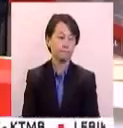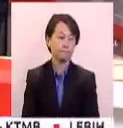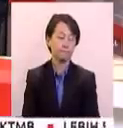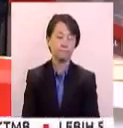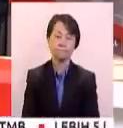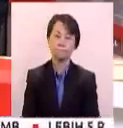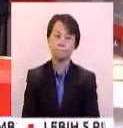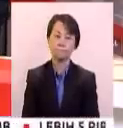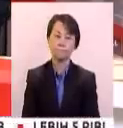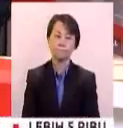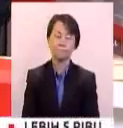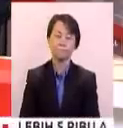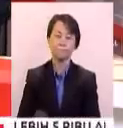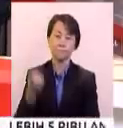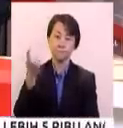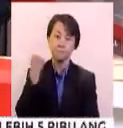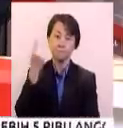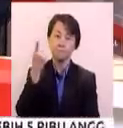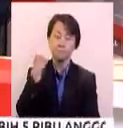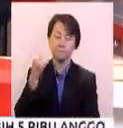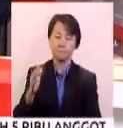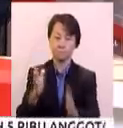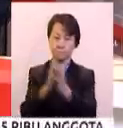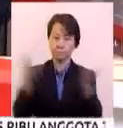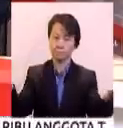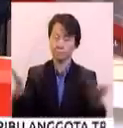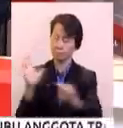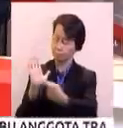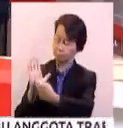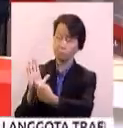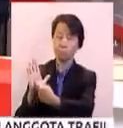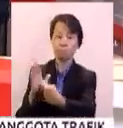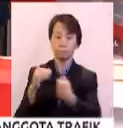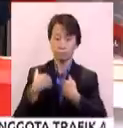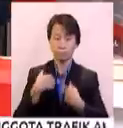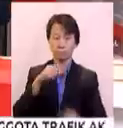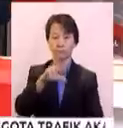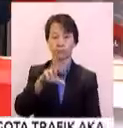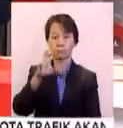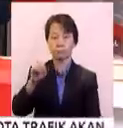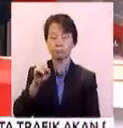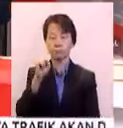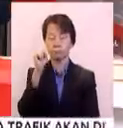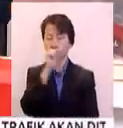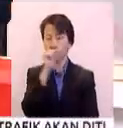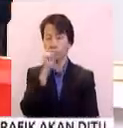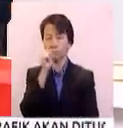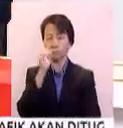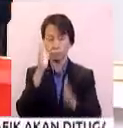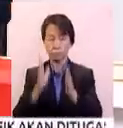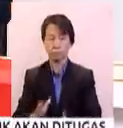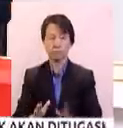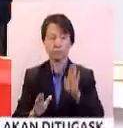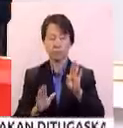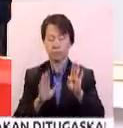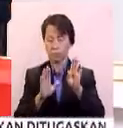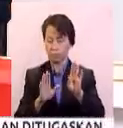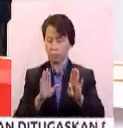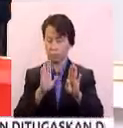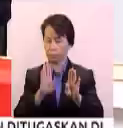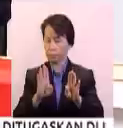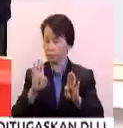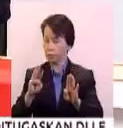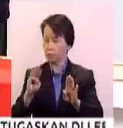Ya, Farah, baru-baru ini sebuah akhbar mendedahkan yang lebih 30 artis BBNU. Apa